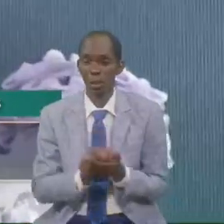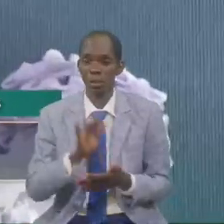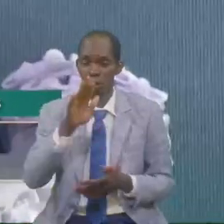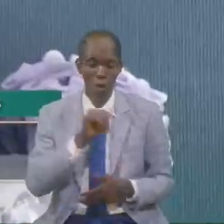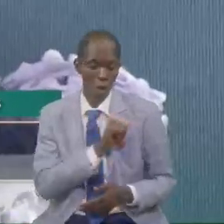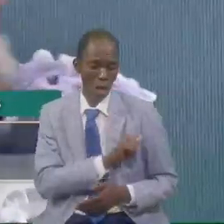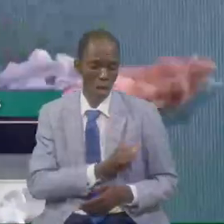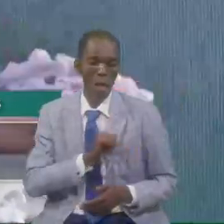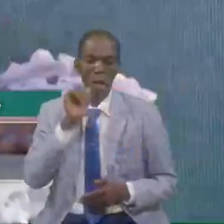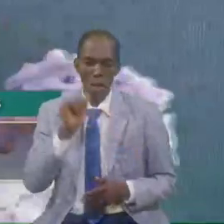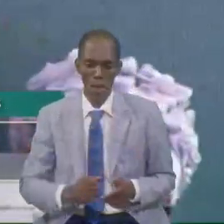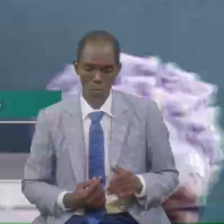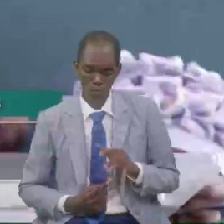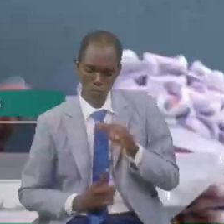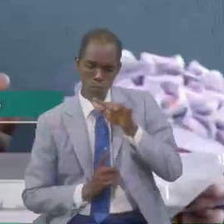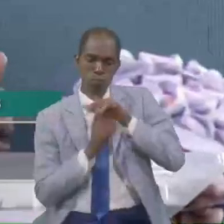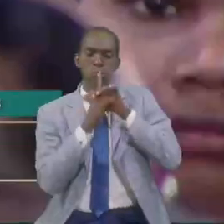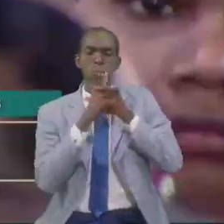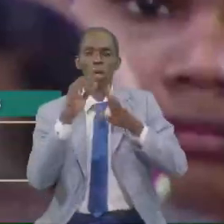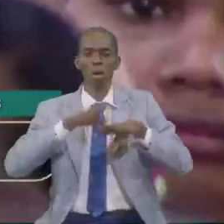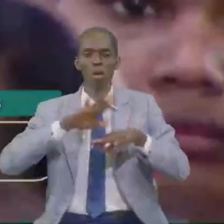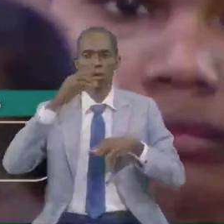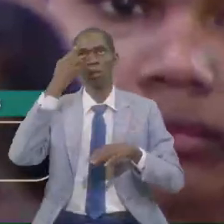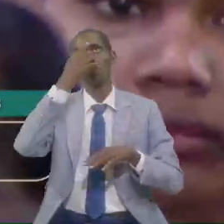Votre attitude se reflète sur votre visage.